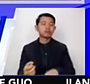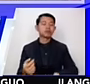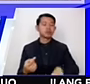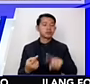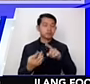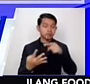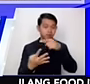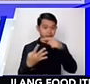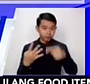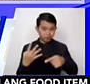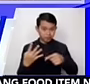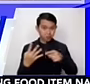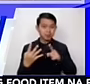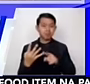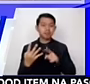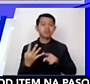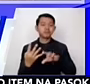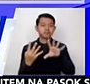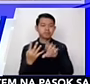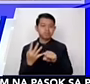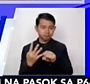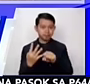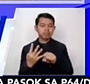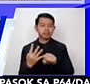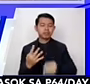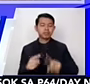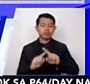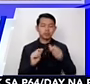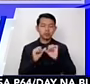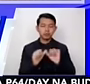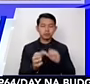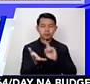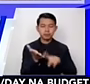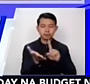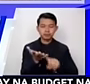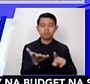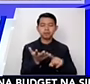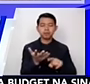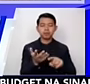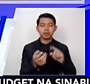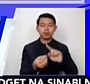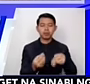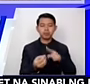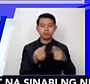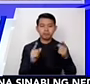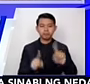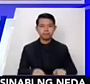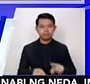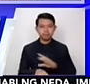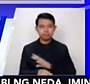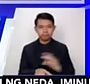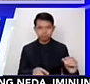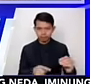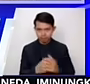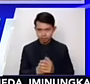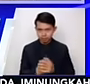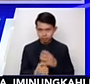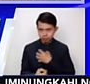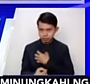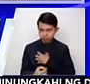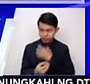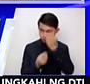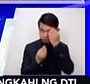tumakas patuloy pa ang imbestigasyon ng autoridad sa nangyari nakapagbigay na rin daw ng pahayag sa pulisya ang gwardya